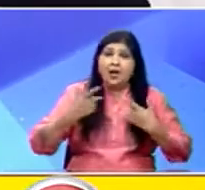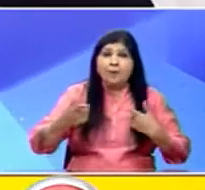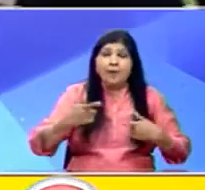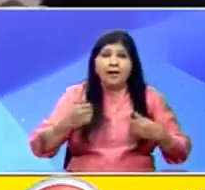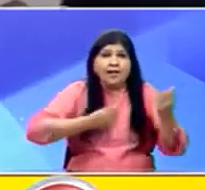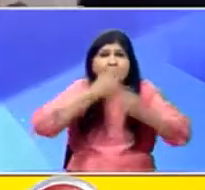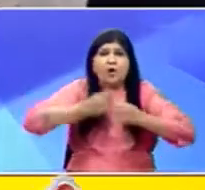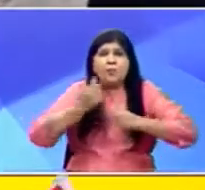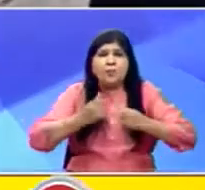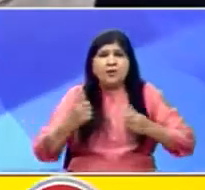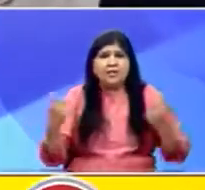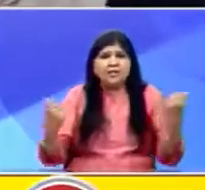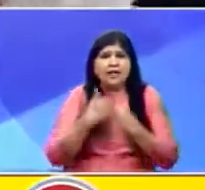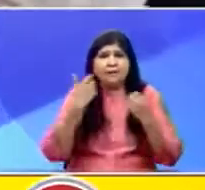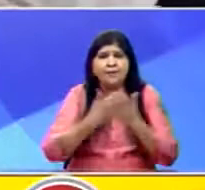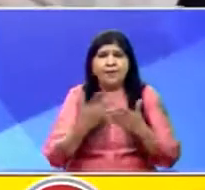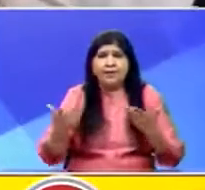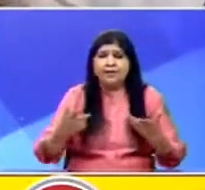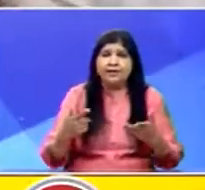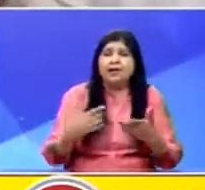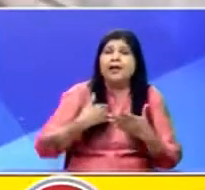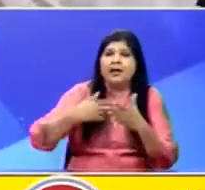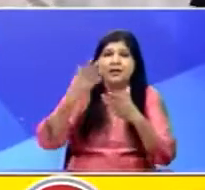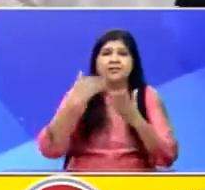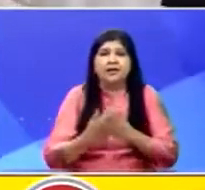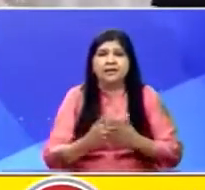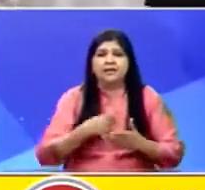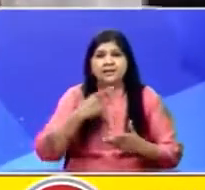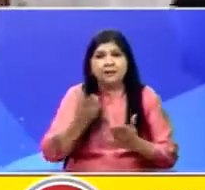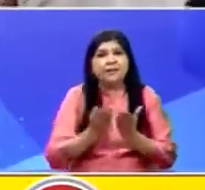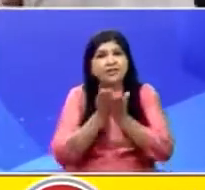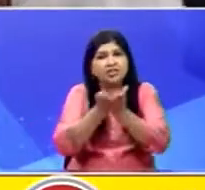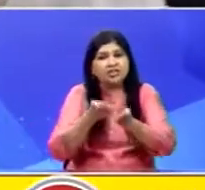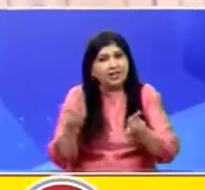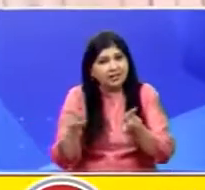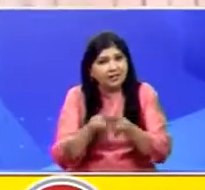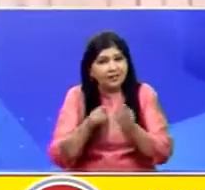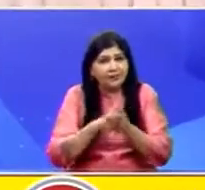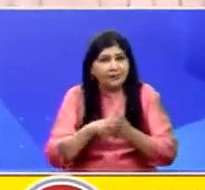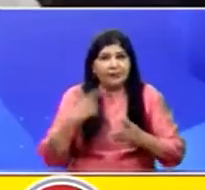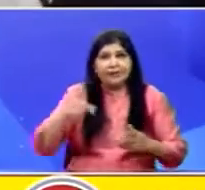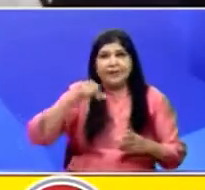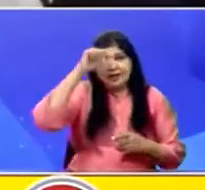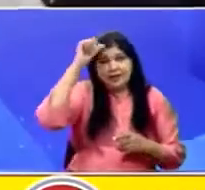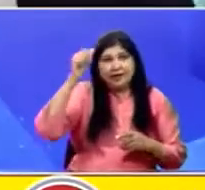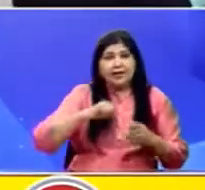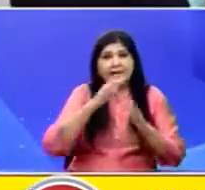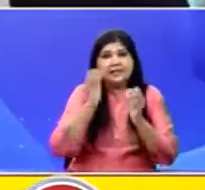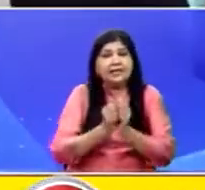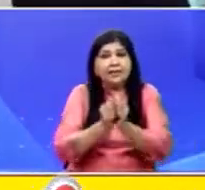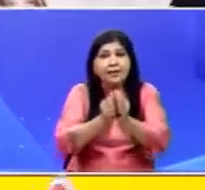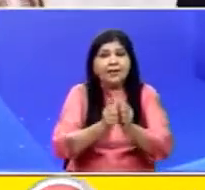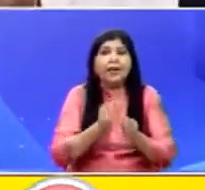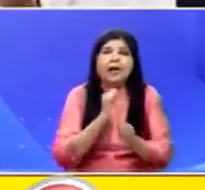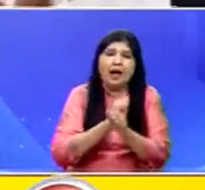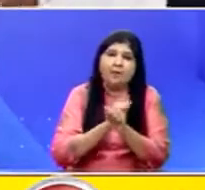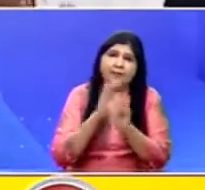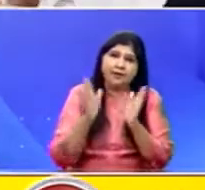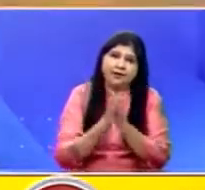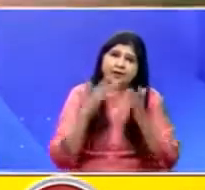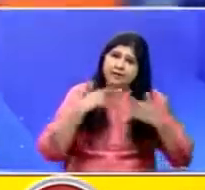ध्यानचंद जी के प्रति श्रद्धांजलि होगी। देश के लिए हम सभी मिलकर ऐसे ही काम करते